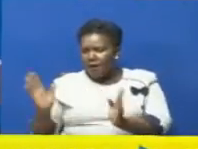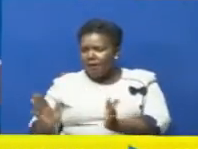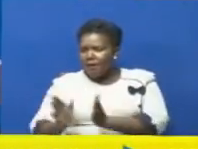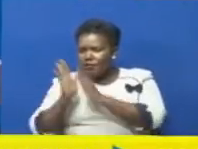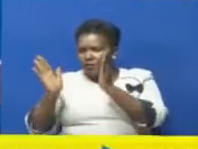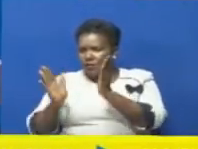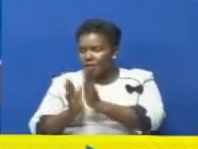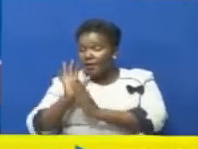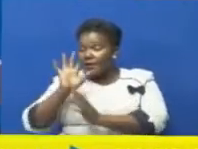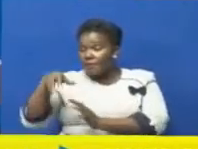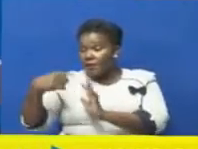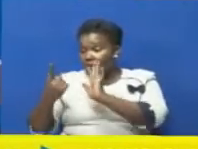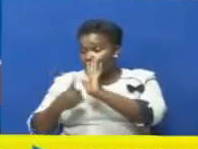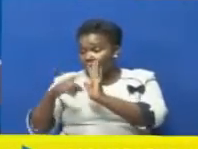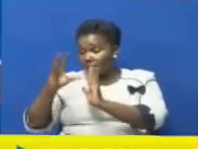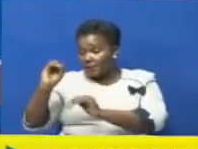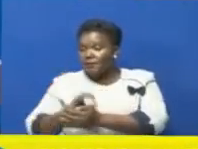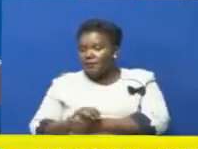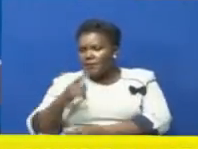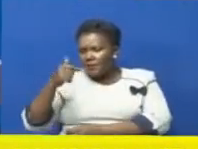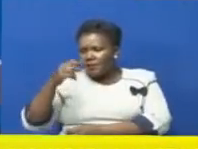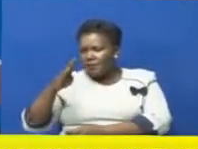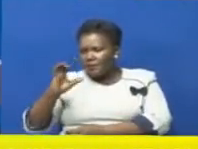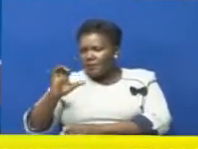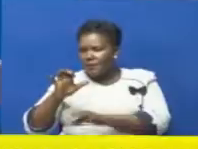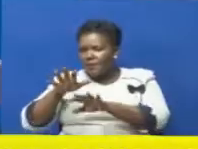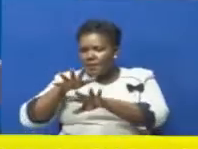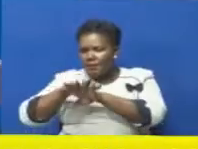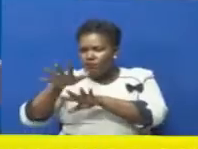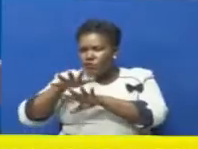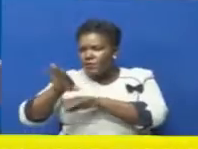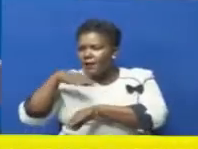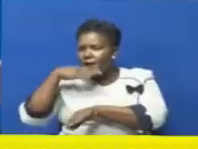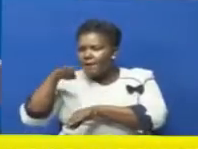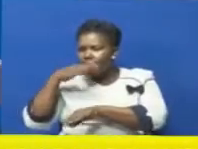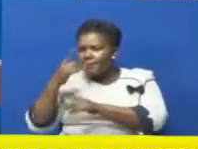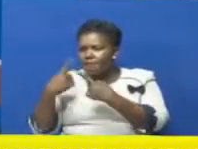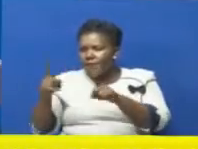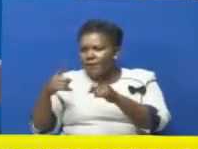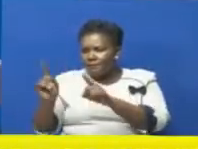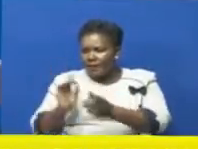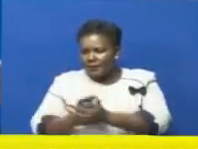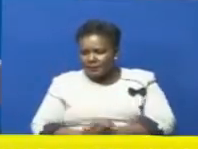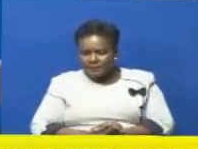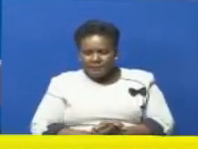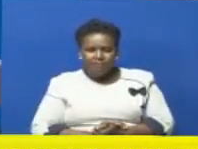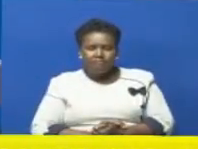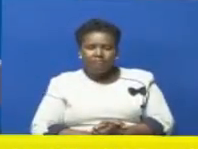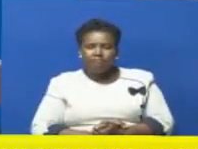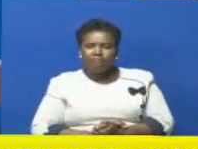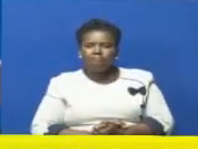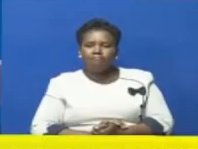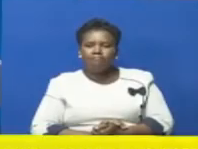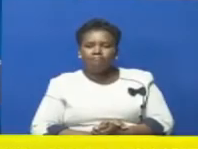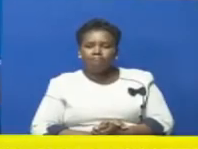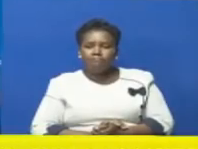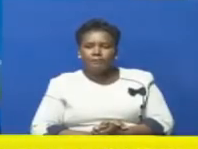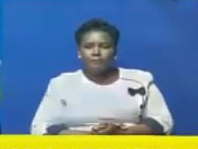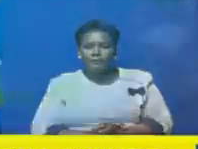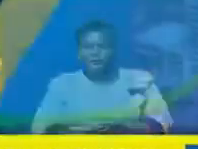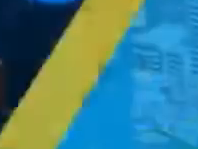mbalimbali za harakati hizo. Na sasa karibu tuendelee na mwendelezo wa makala hizo.